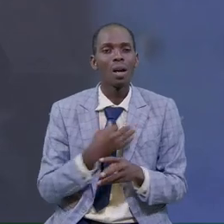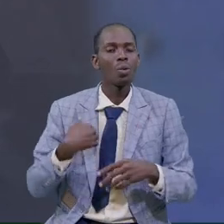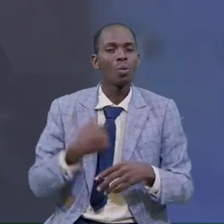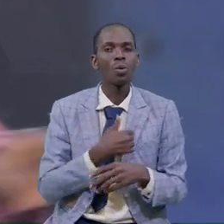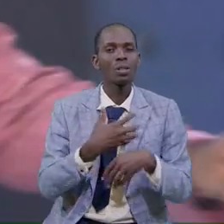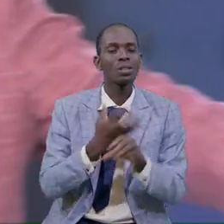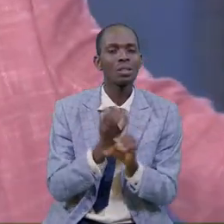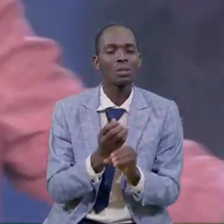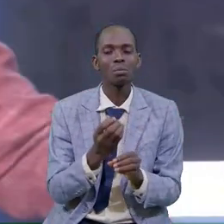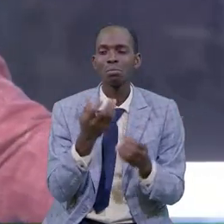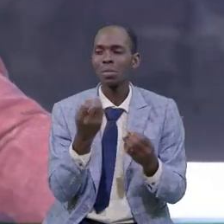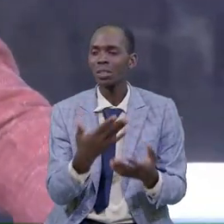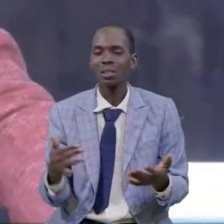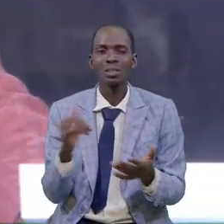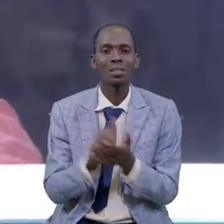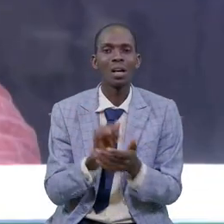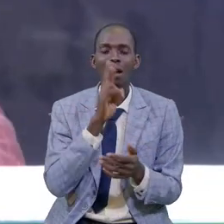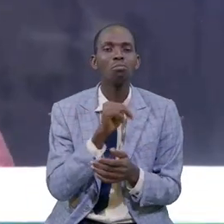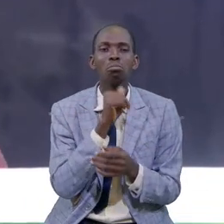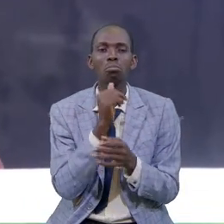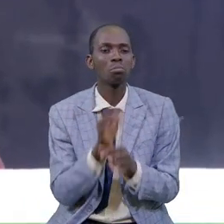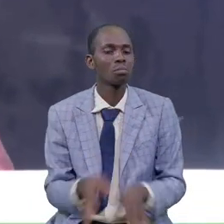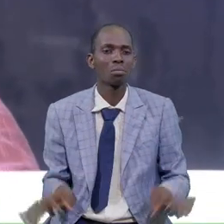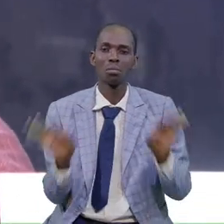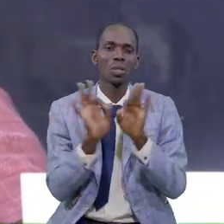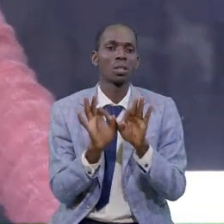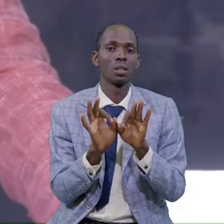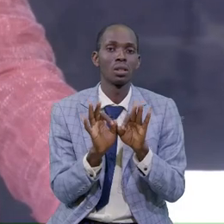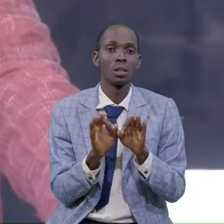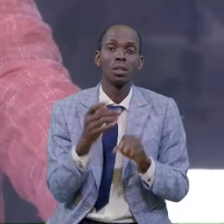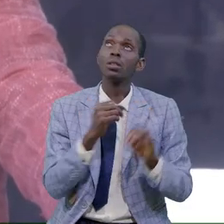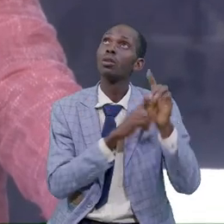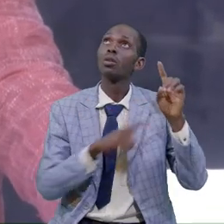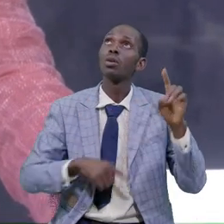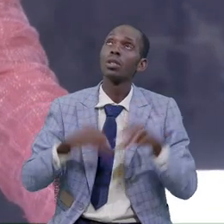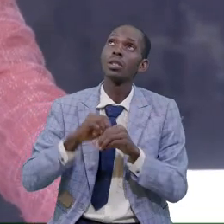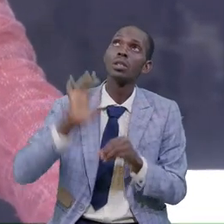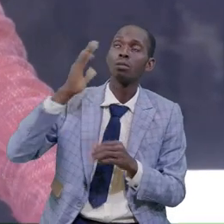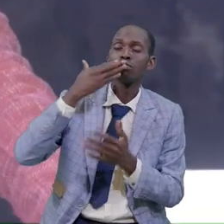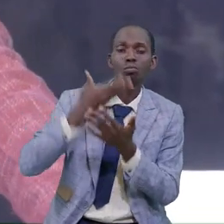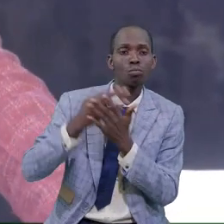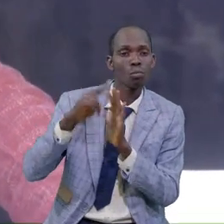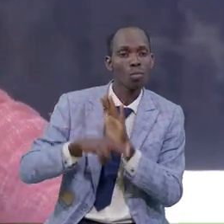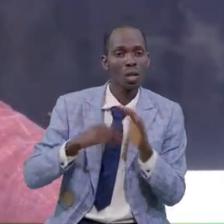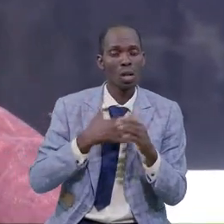Et nous devenons des non-entités dans le monde. Dieu, dans sa bonté, dans sa puissance, dans sa